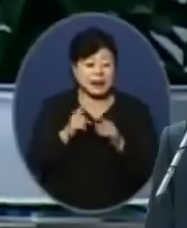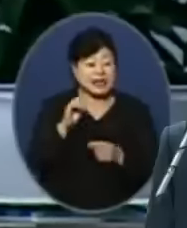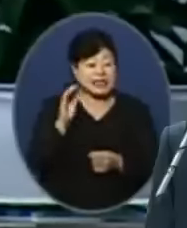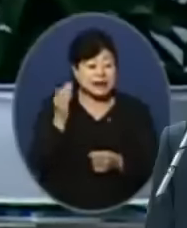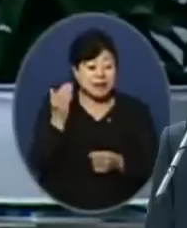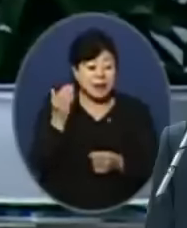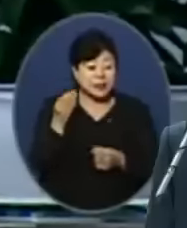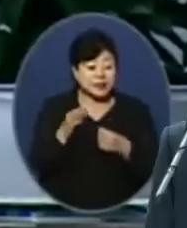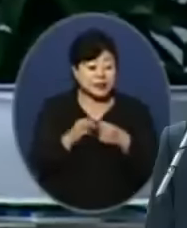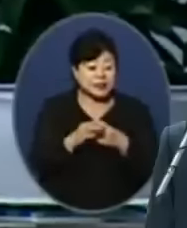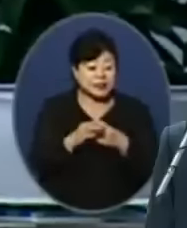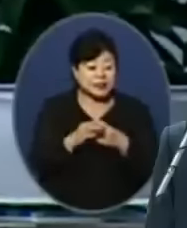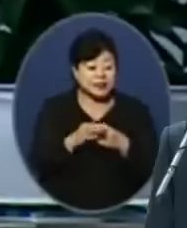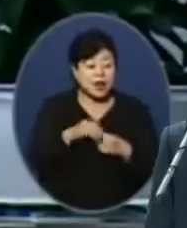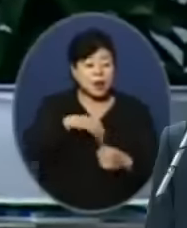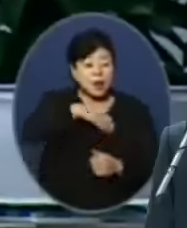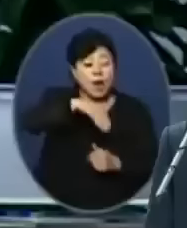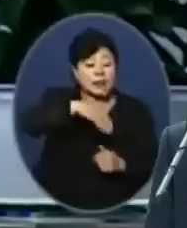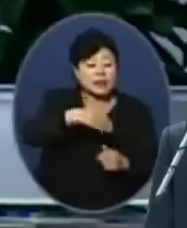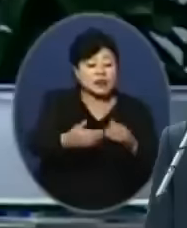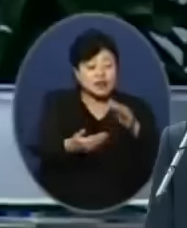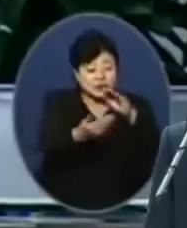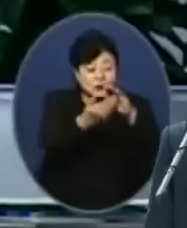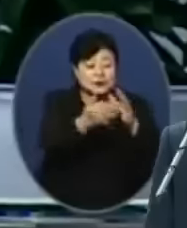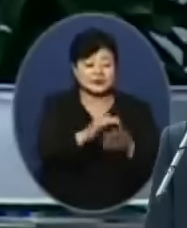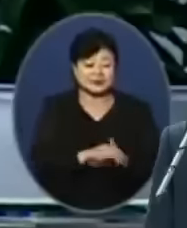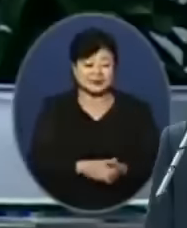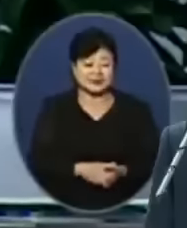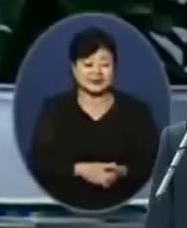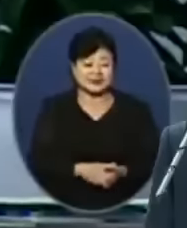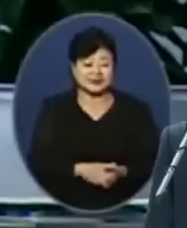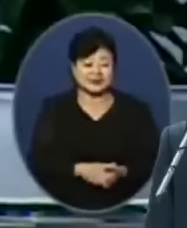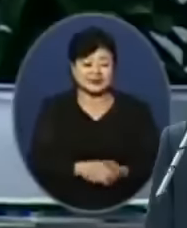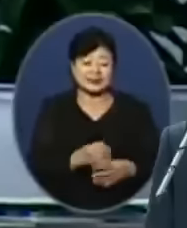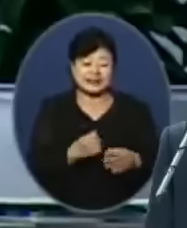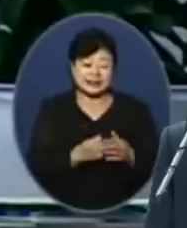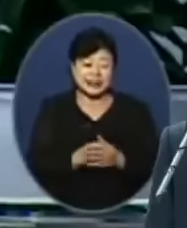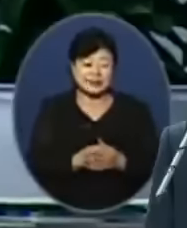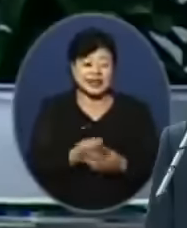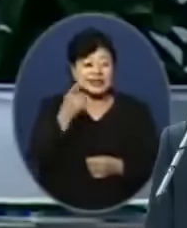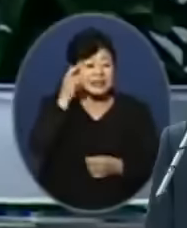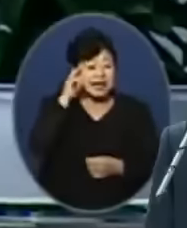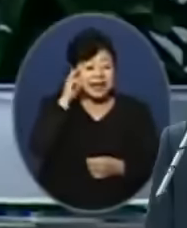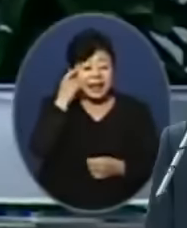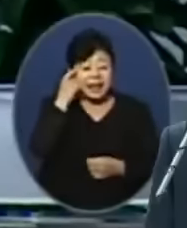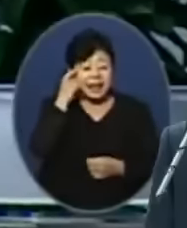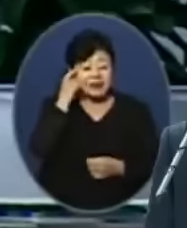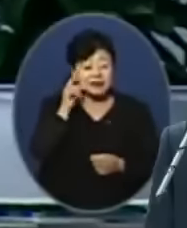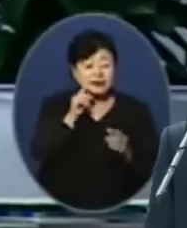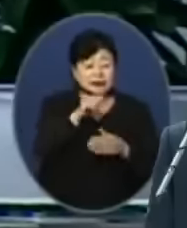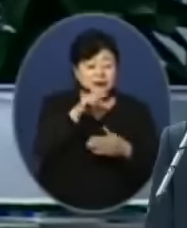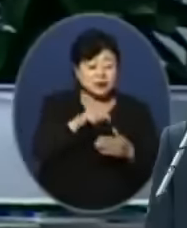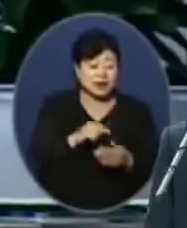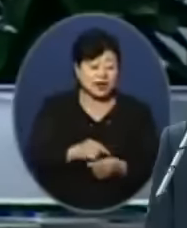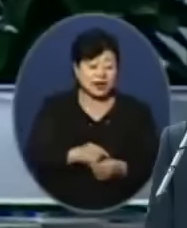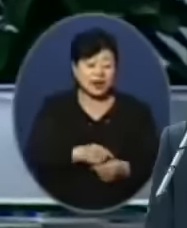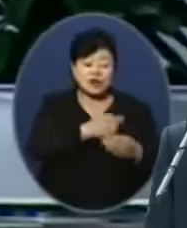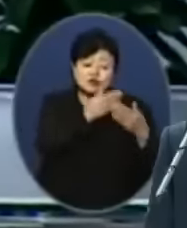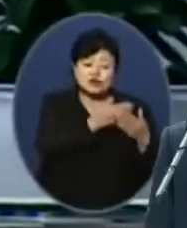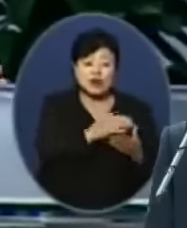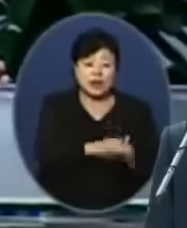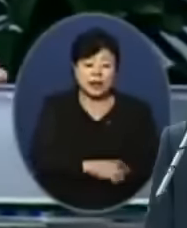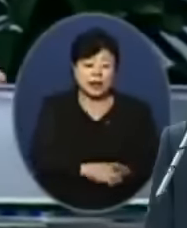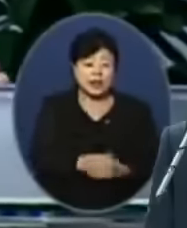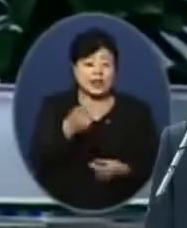말하게 되면 그것이 환경에 이루어지게 되는 것입니다. 그렇기 때문에 생각이 우리 삶 속에 굉장히 중요한